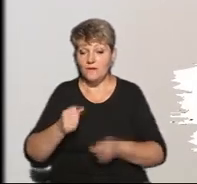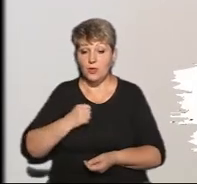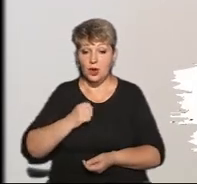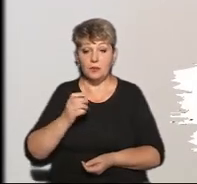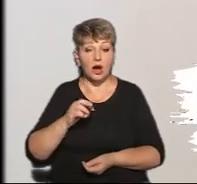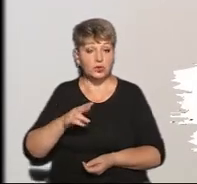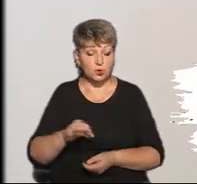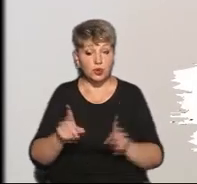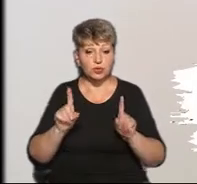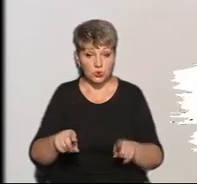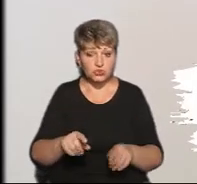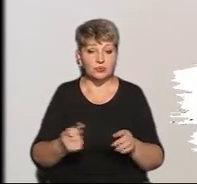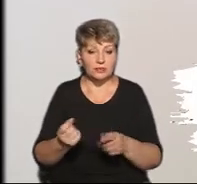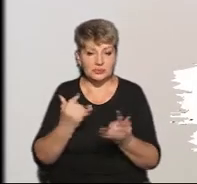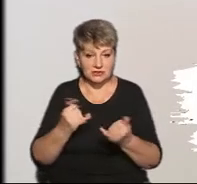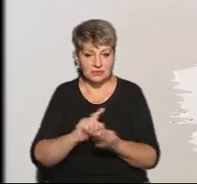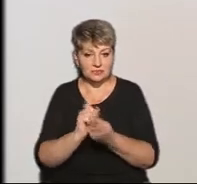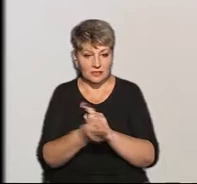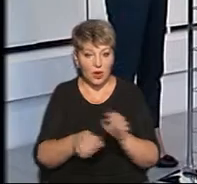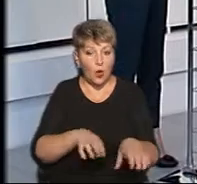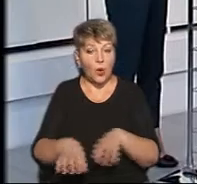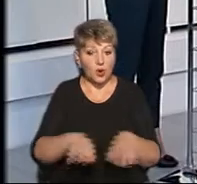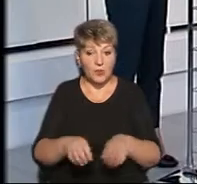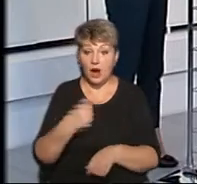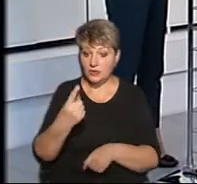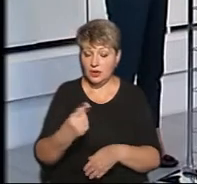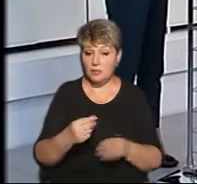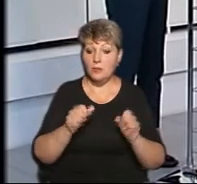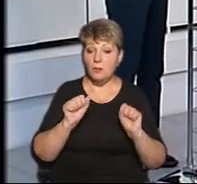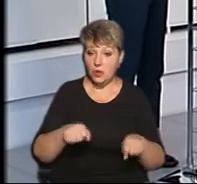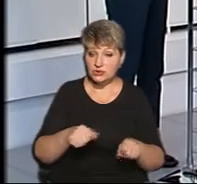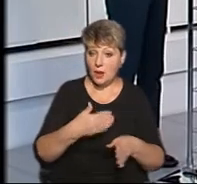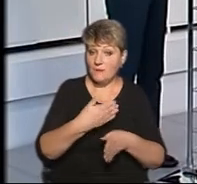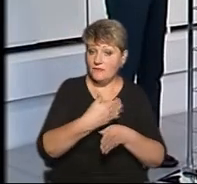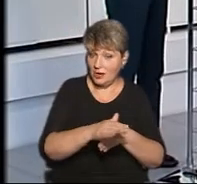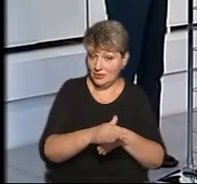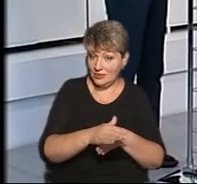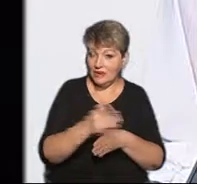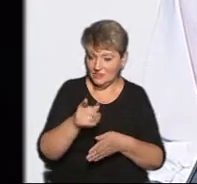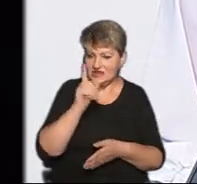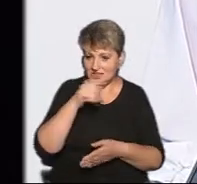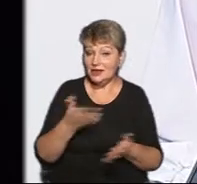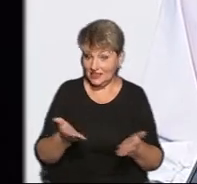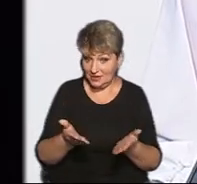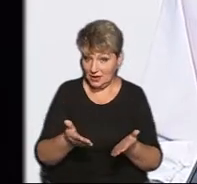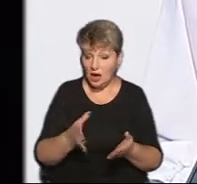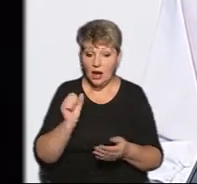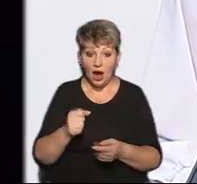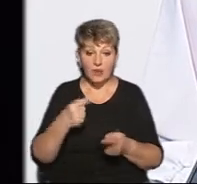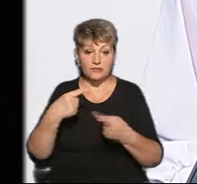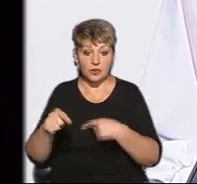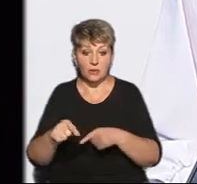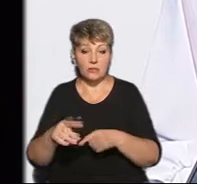теж стало досить таким корупційним. Тому що одним людям, умовно кажучи, виділяють в садах, ну, ви знаєте, де це, да? А одним в